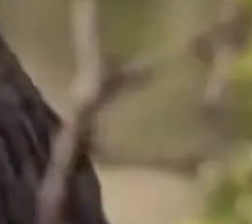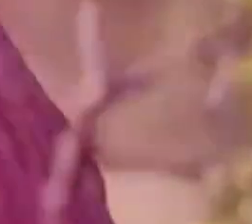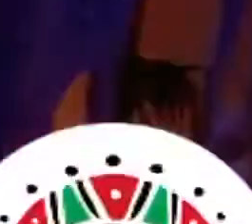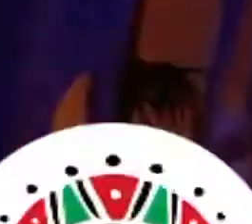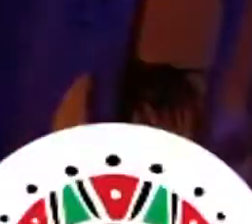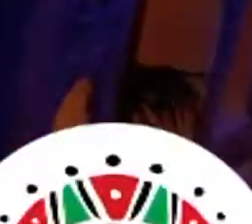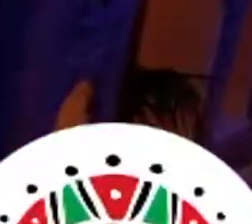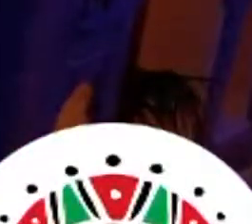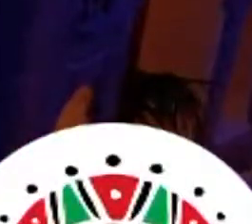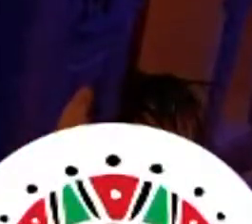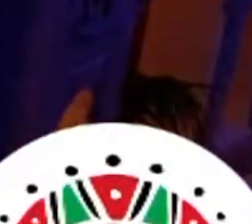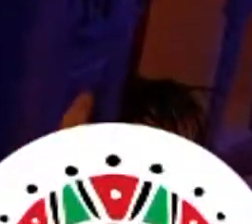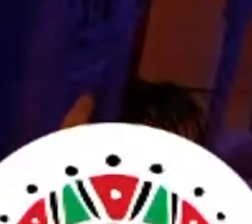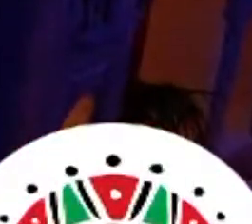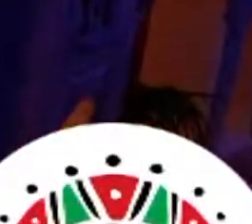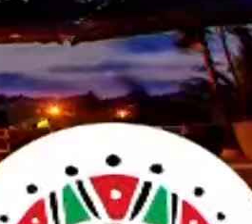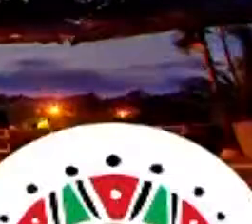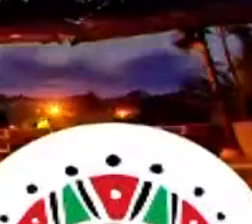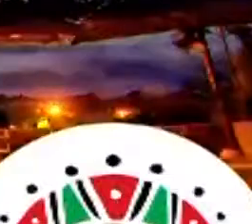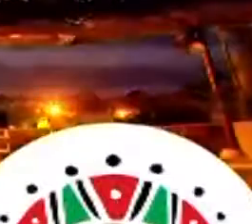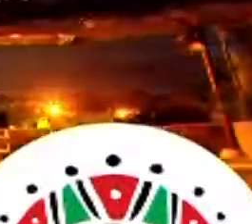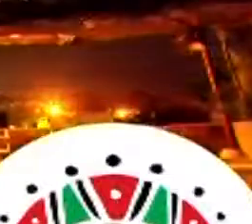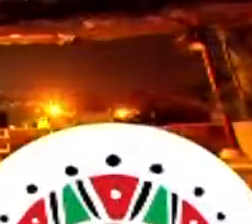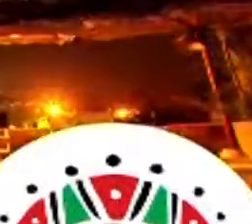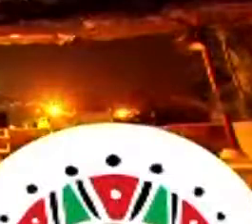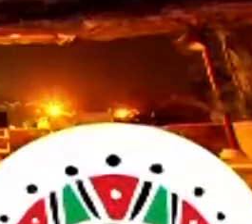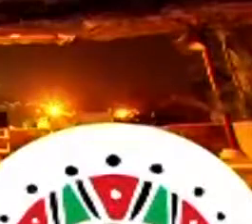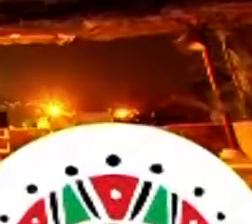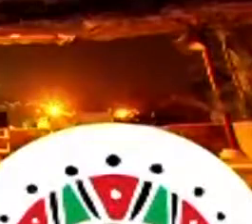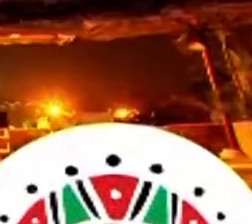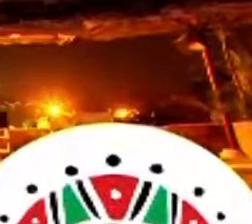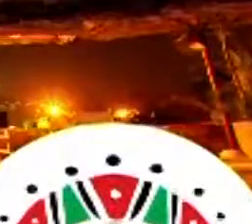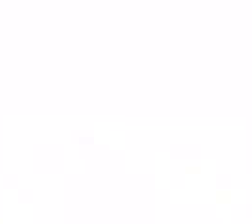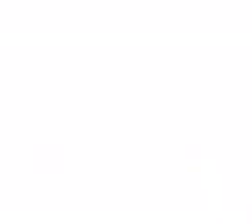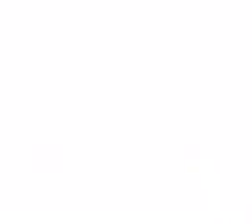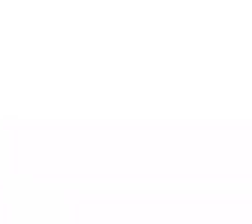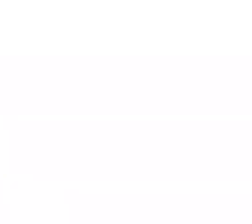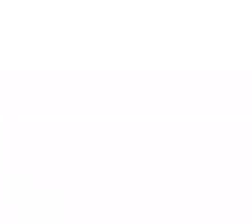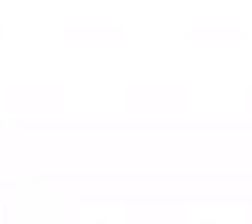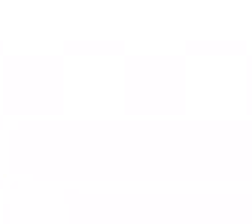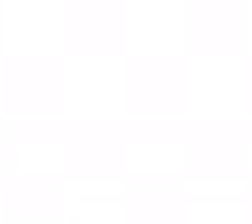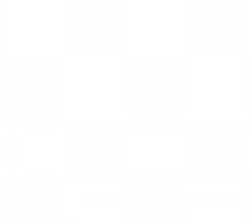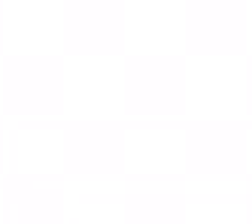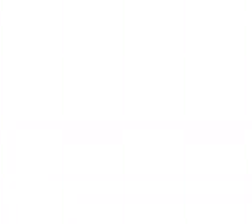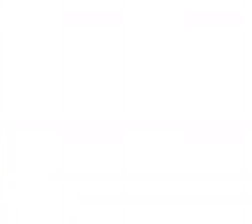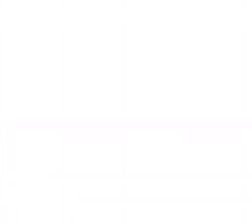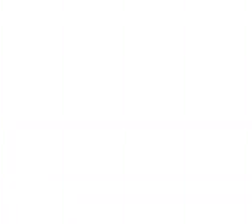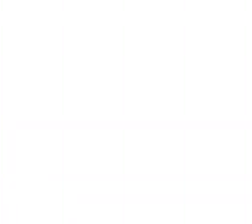Magical Kenya, uzuri wetu wa kipekee bado unatungoja.